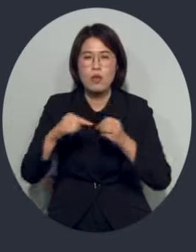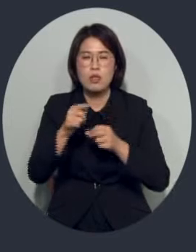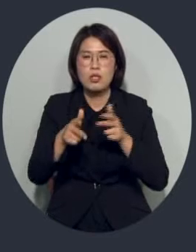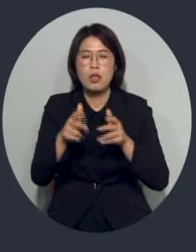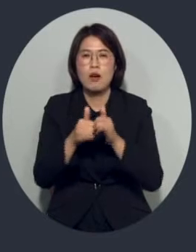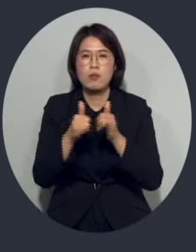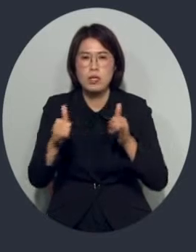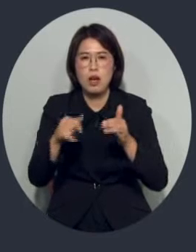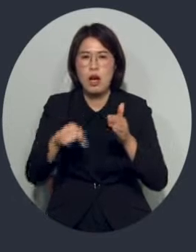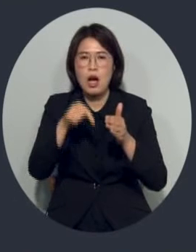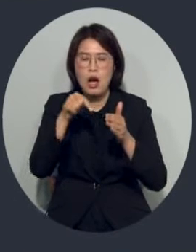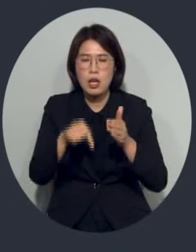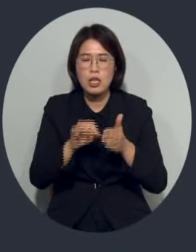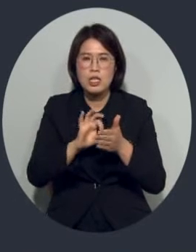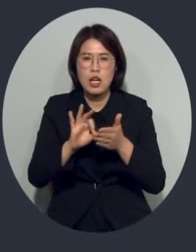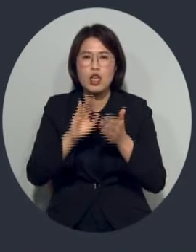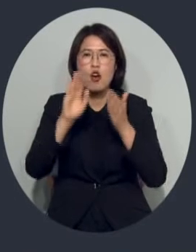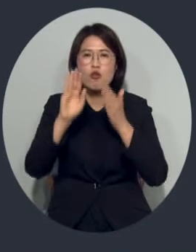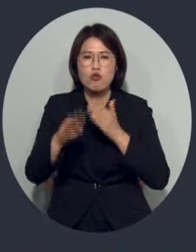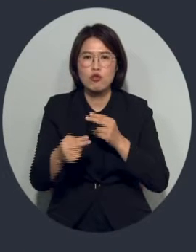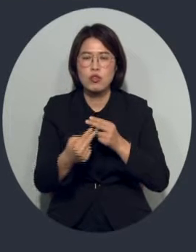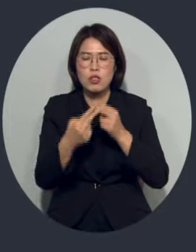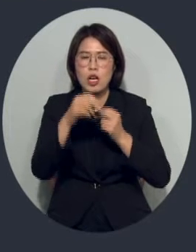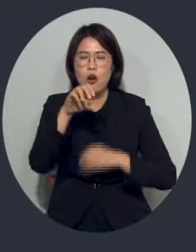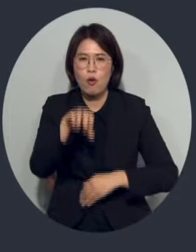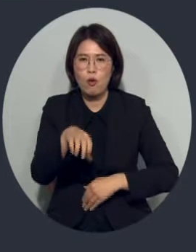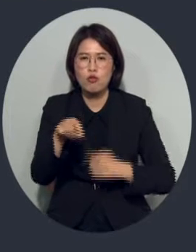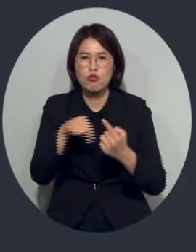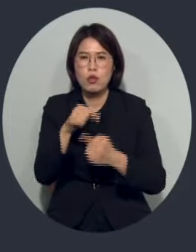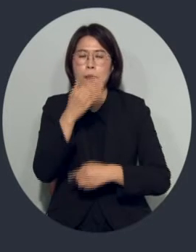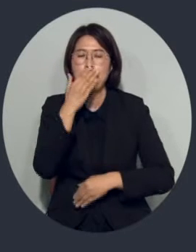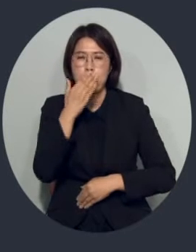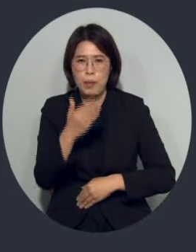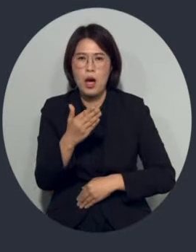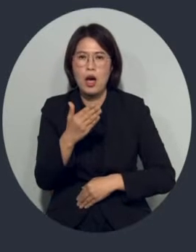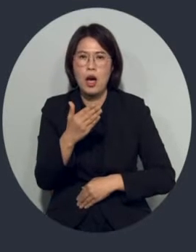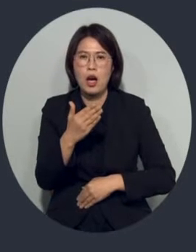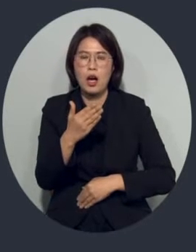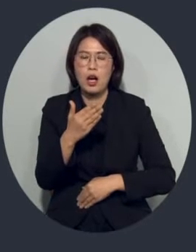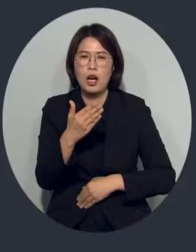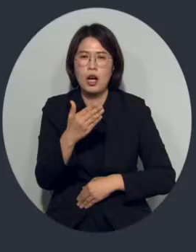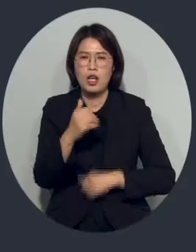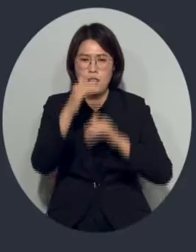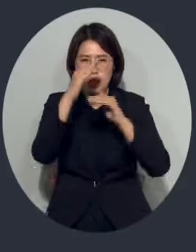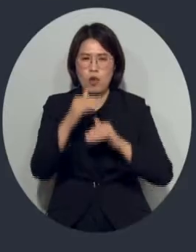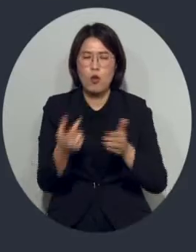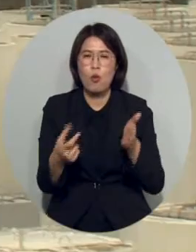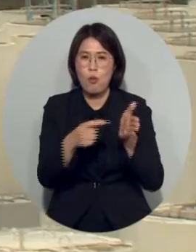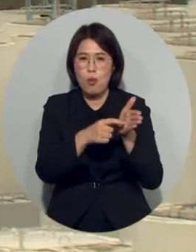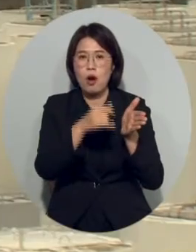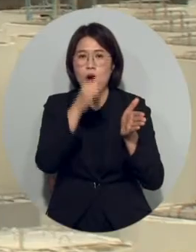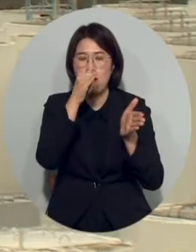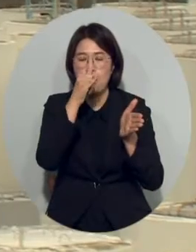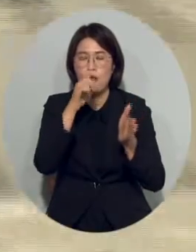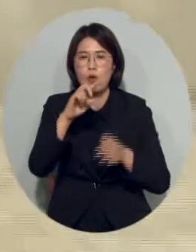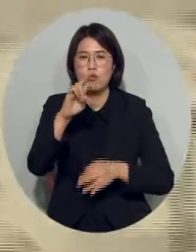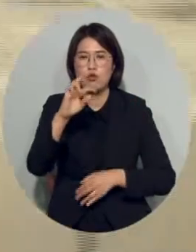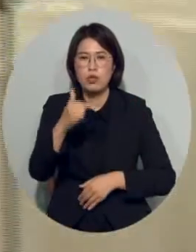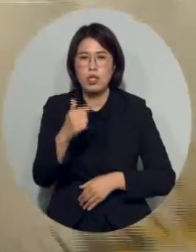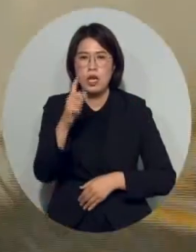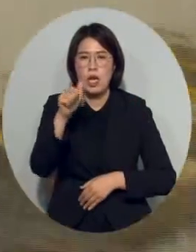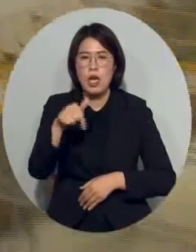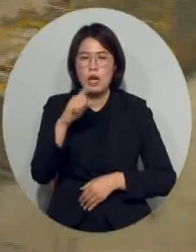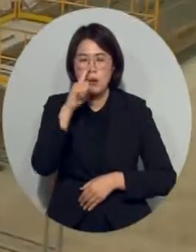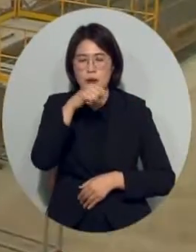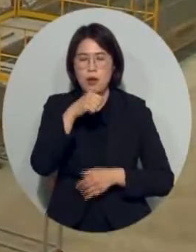원전부지 안에 사용후 핵연료 임시저장시설 운영할 수 있도록 독소조항이 포함되어 있습니다 고준위